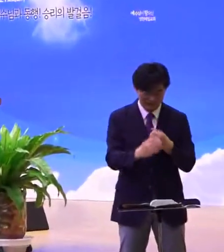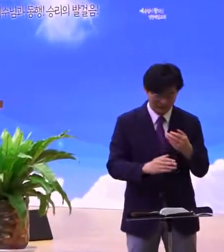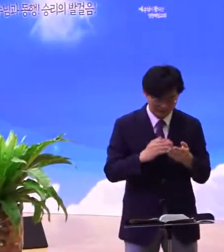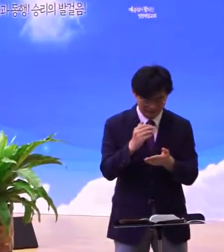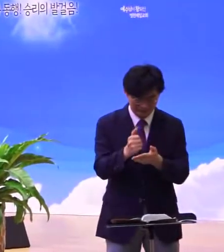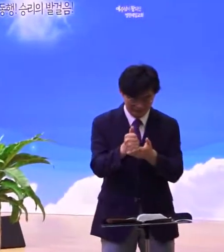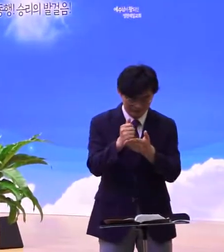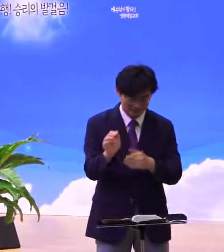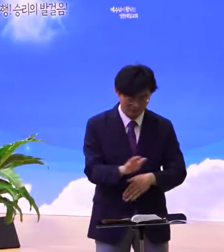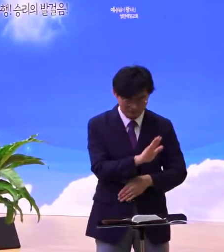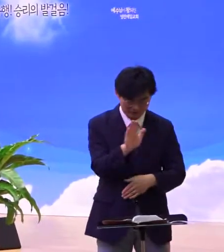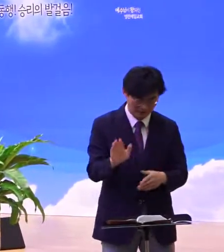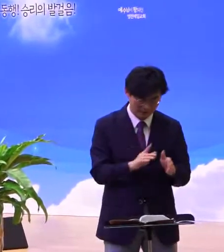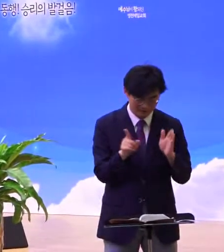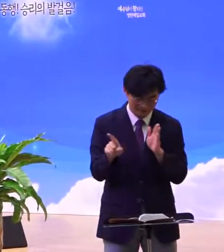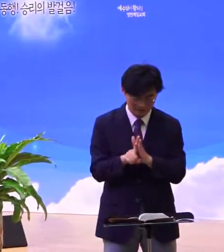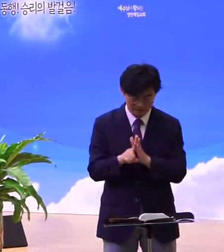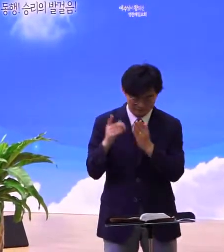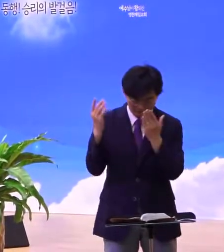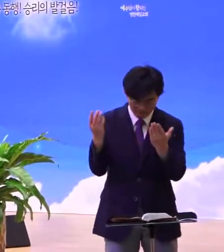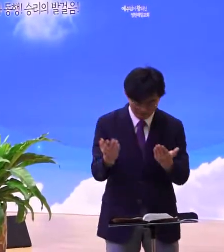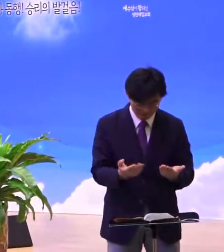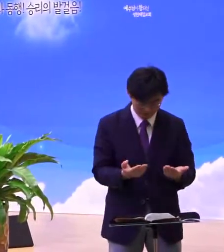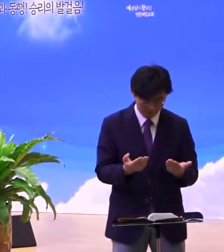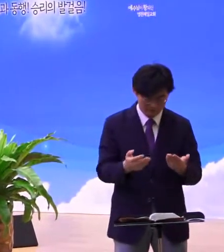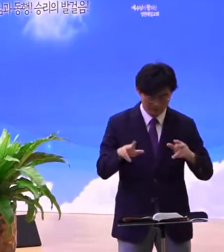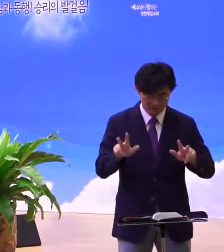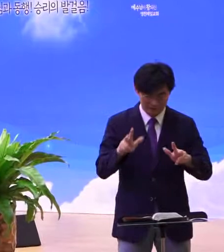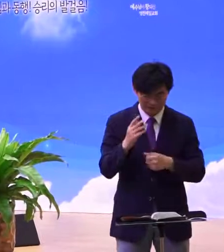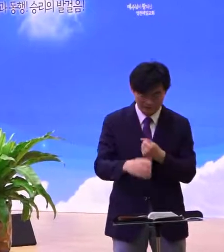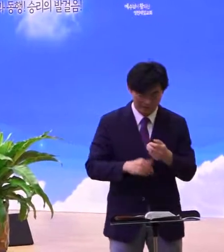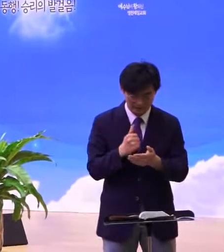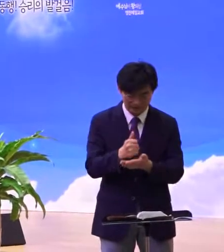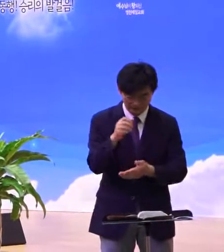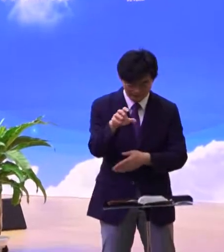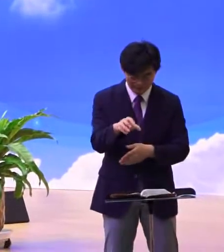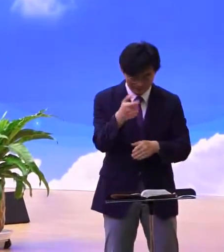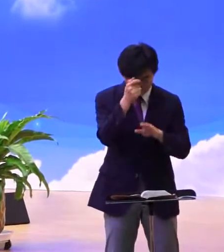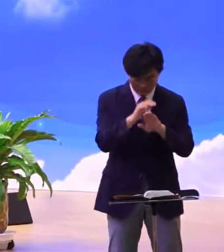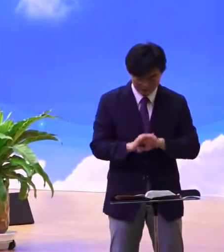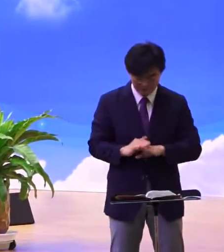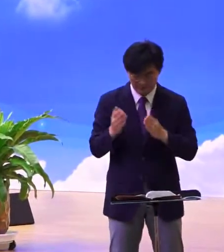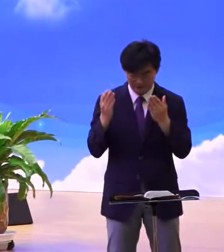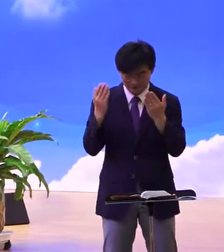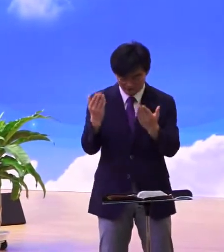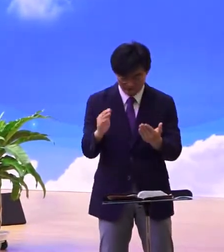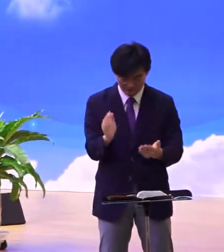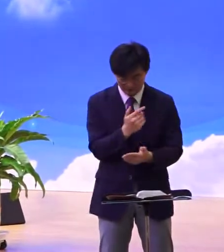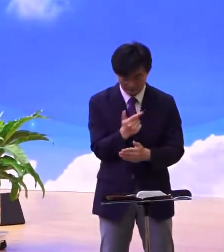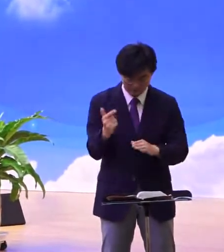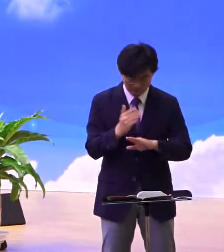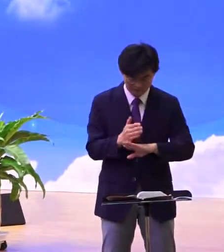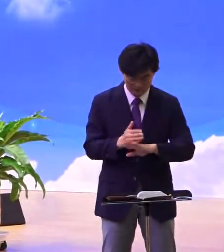하나님께서 우리에게 믿음을 주셔서 이 시간 하나님 앞에 예배하게 하신 것